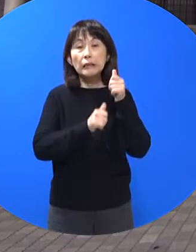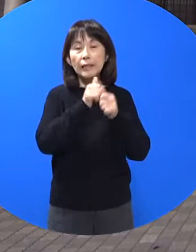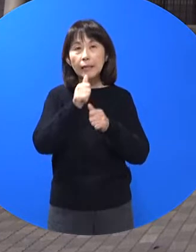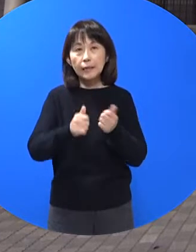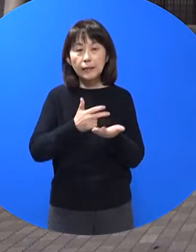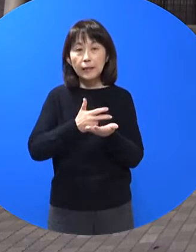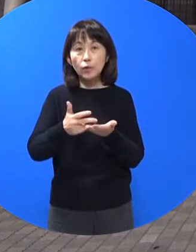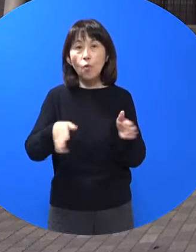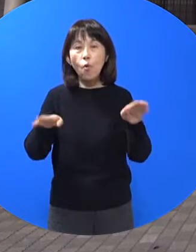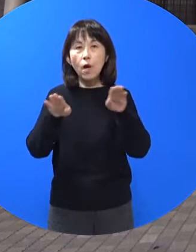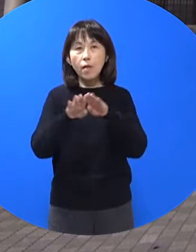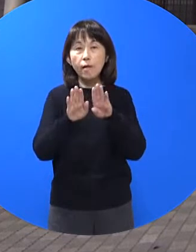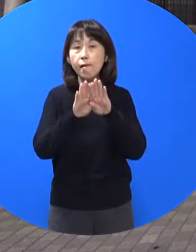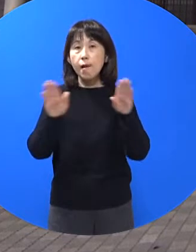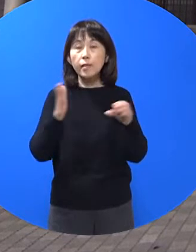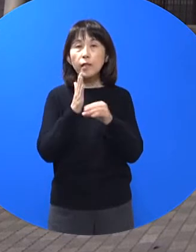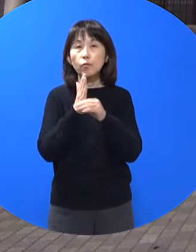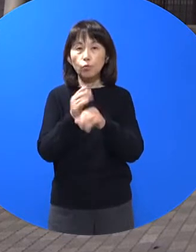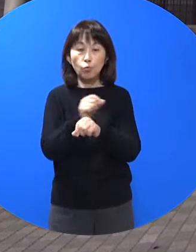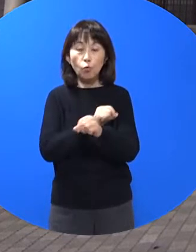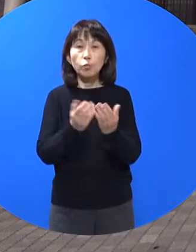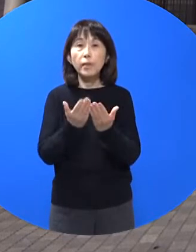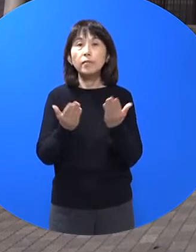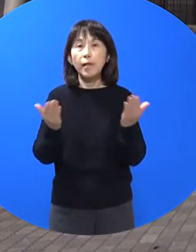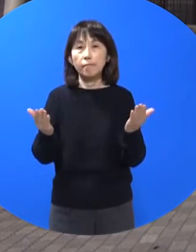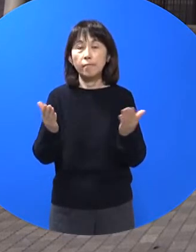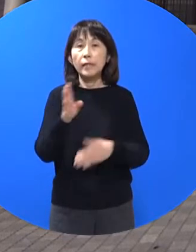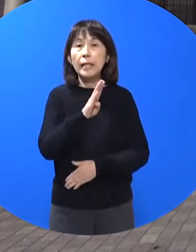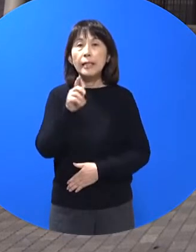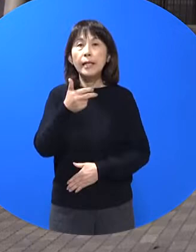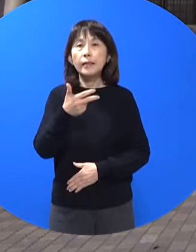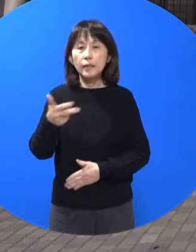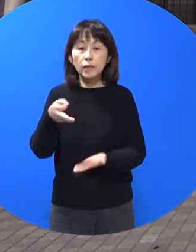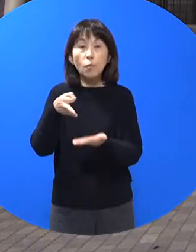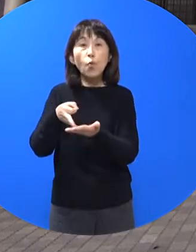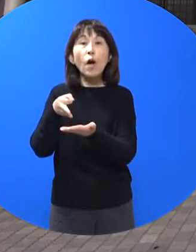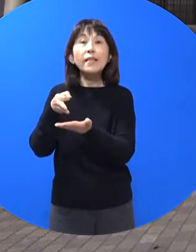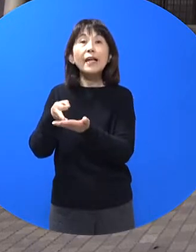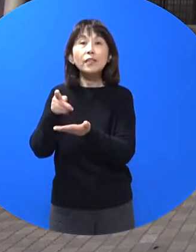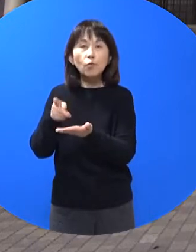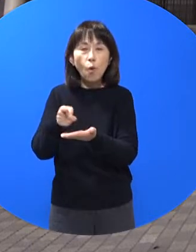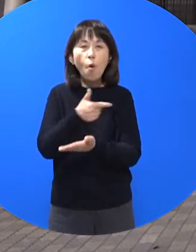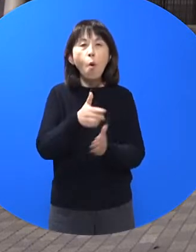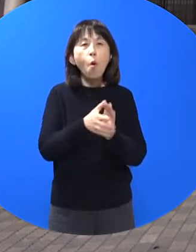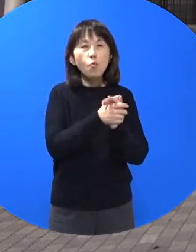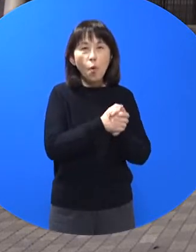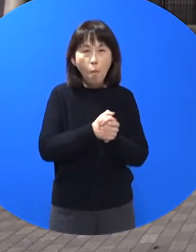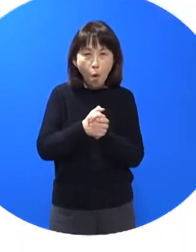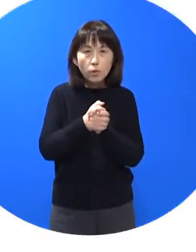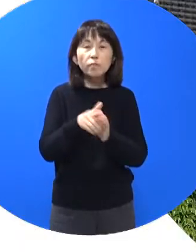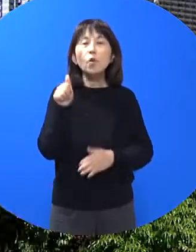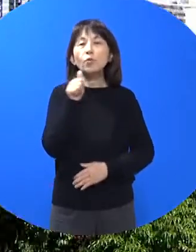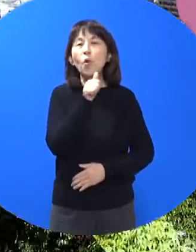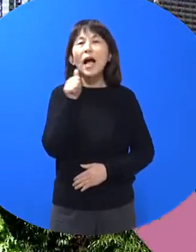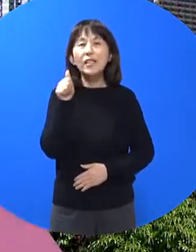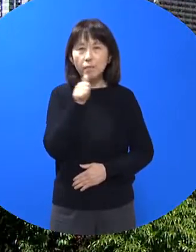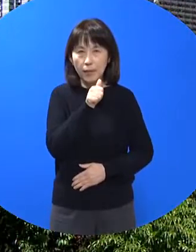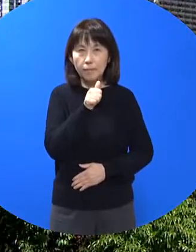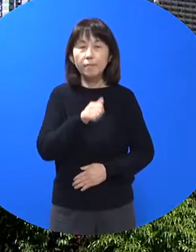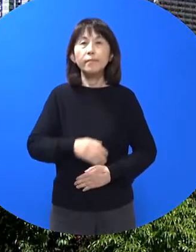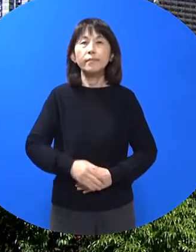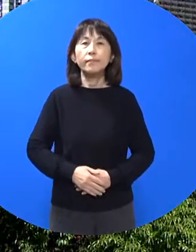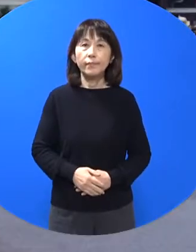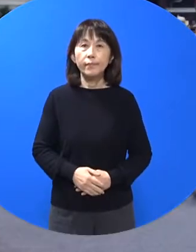料館で現在開催中の特別展、源氏物語と大友義宗をご紹介します。